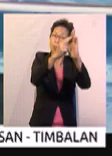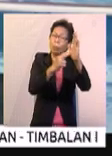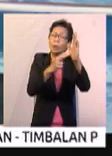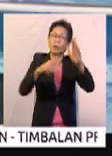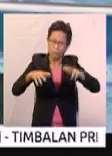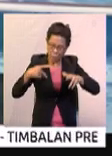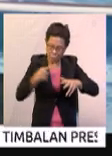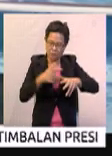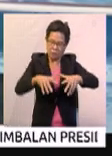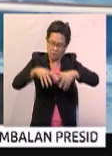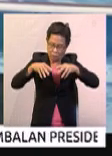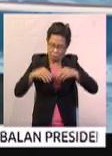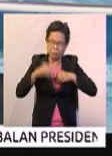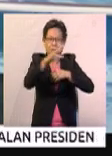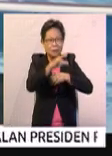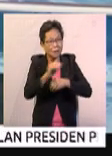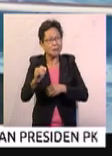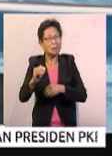terima dan kita